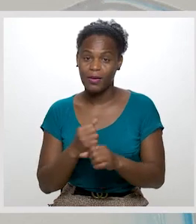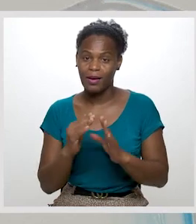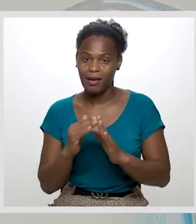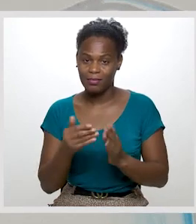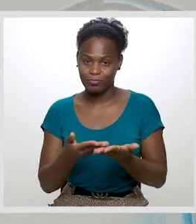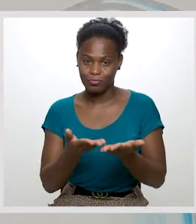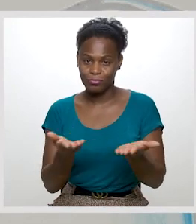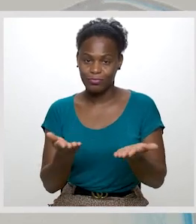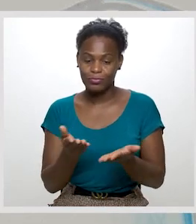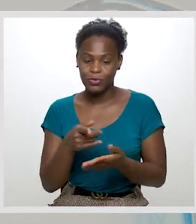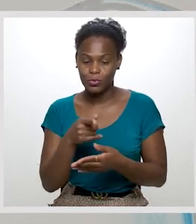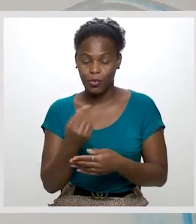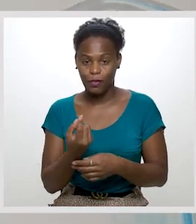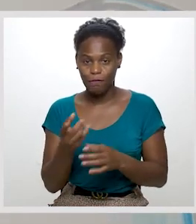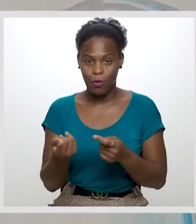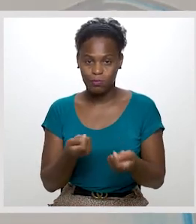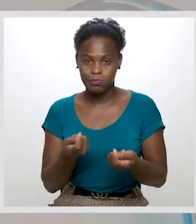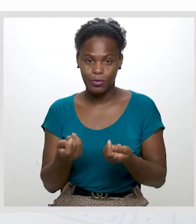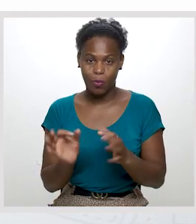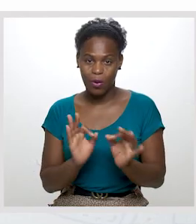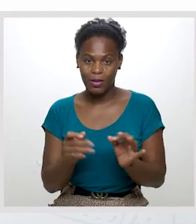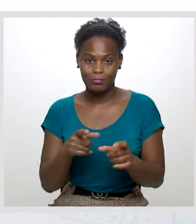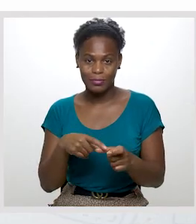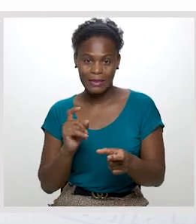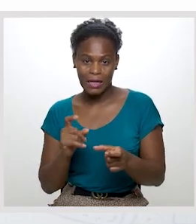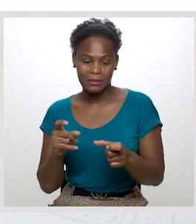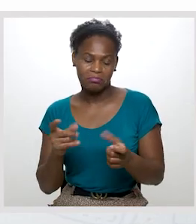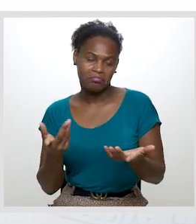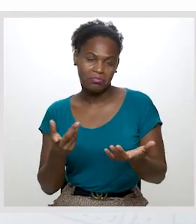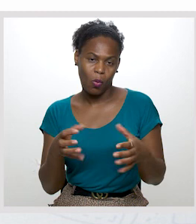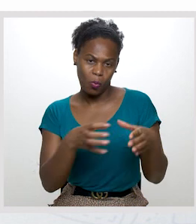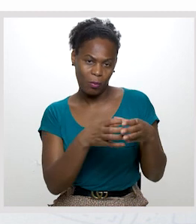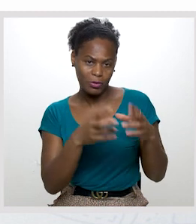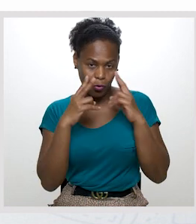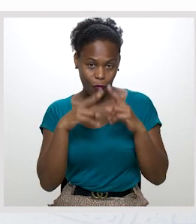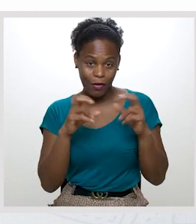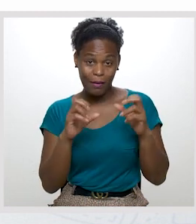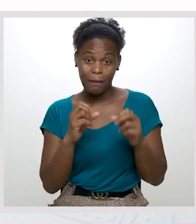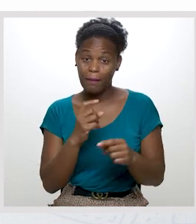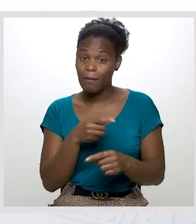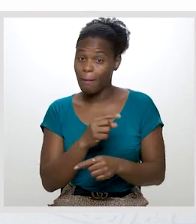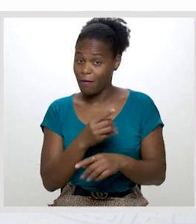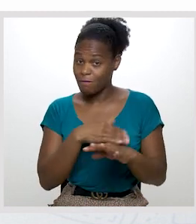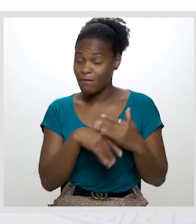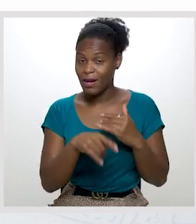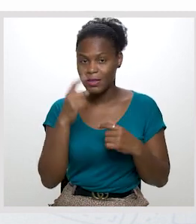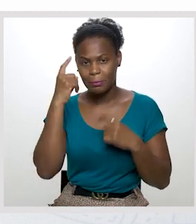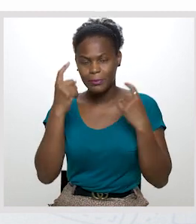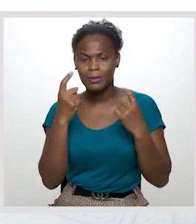Je te laisse un devoir. Tu dois organiser une sortie, une classe de découverte. Pour